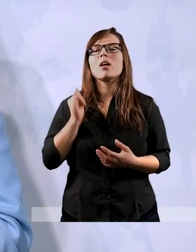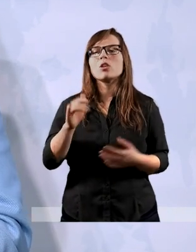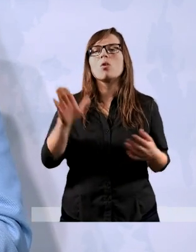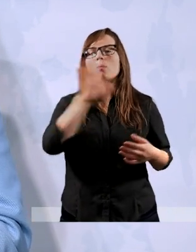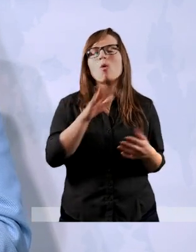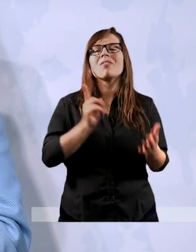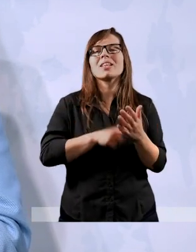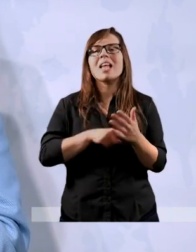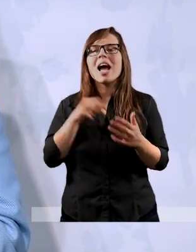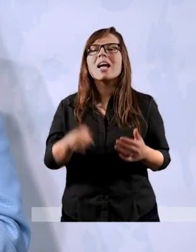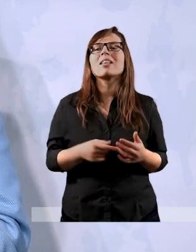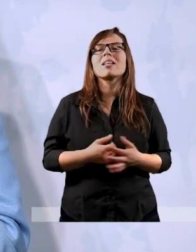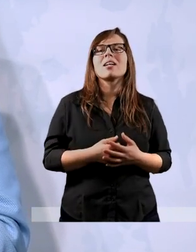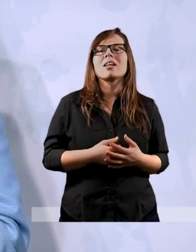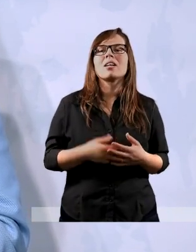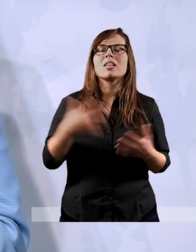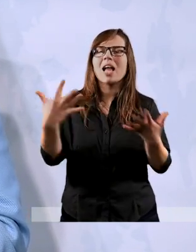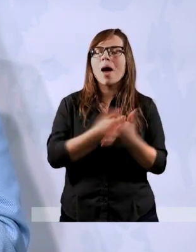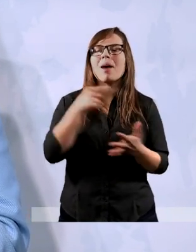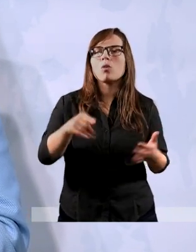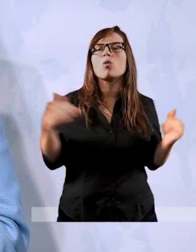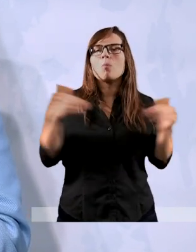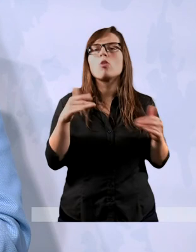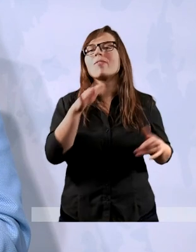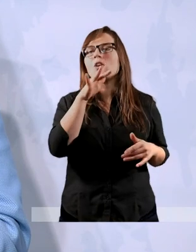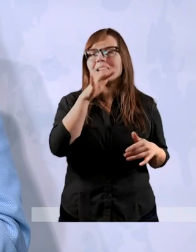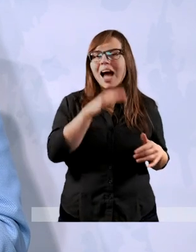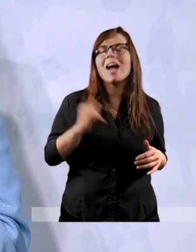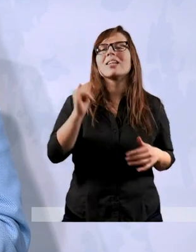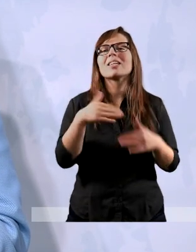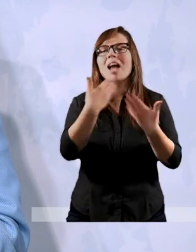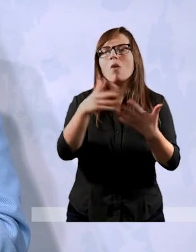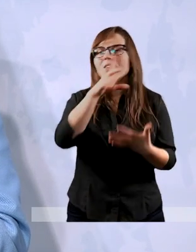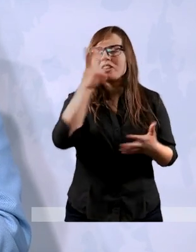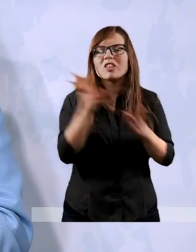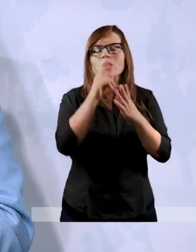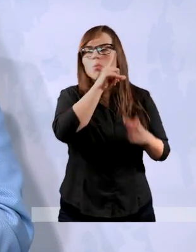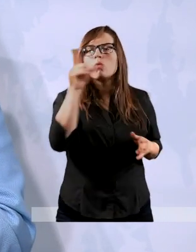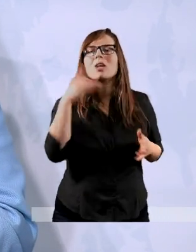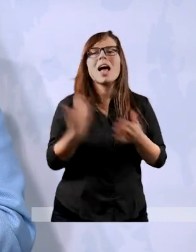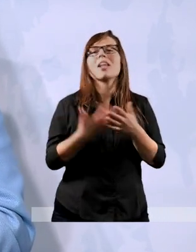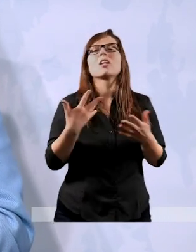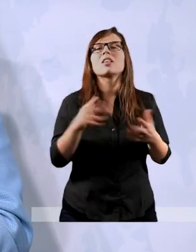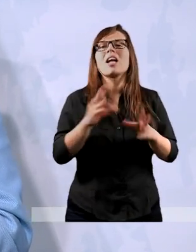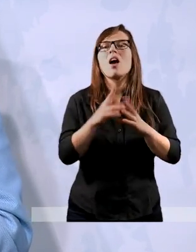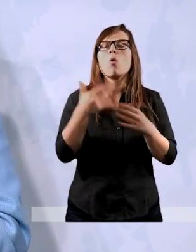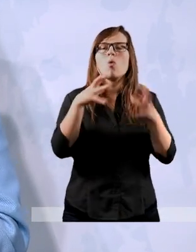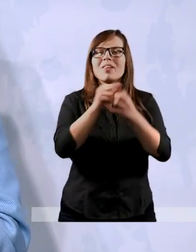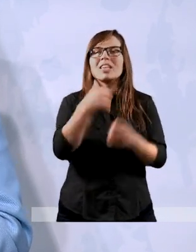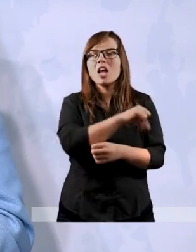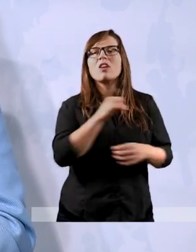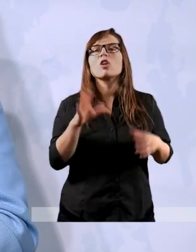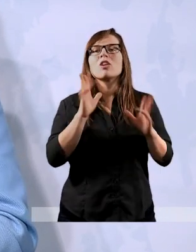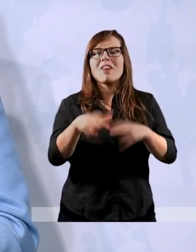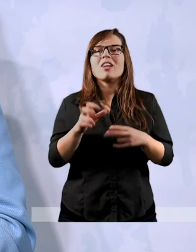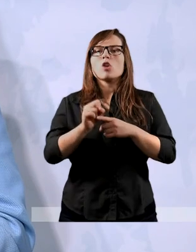i Bóg wtedy zabrał tą możliwość Izraelowi i dał wszystkim ludziom, dlatego i ówcześni chrześcijanie wyszli